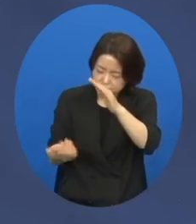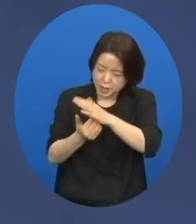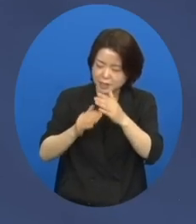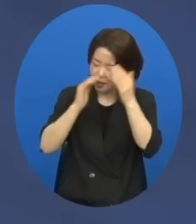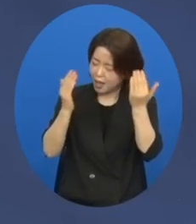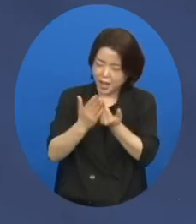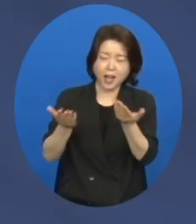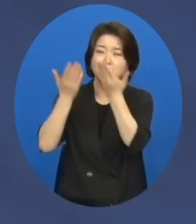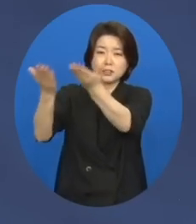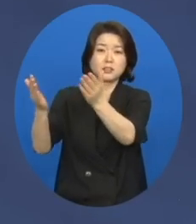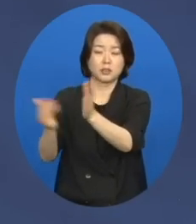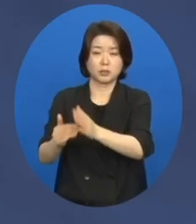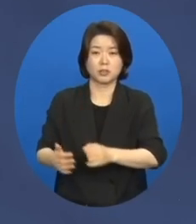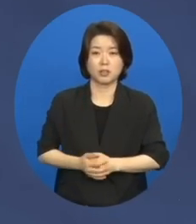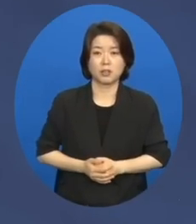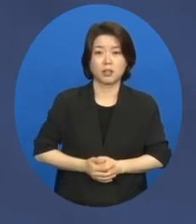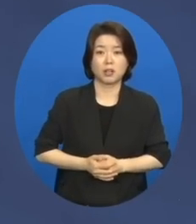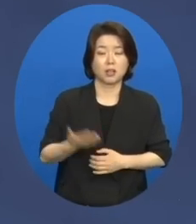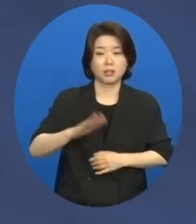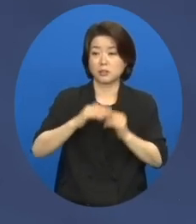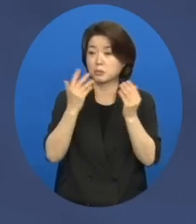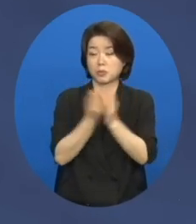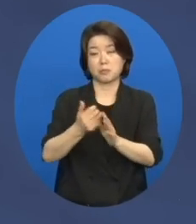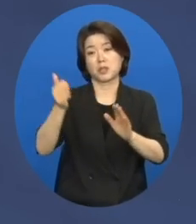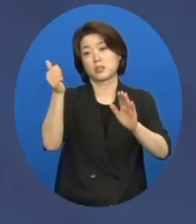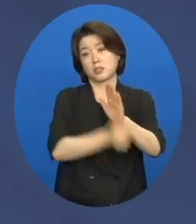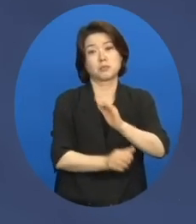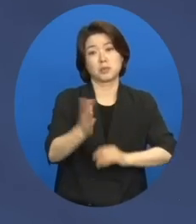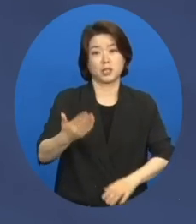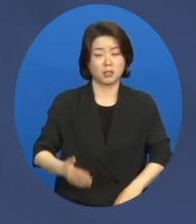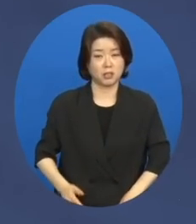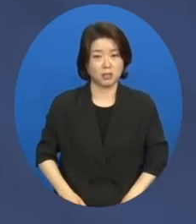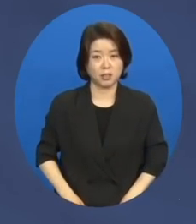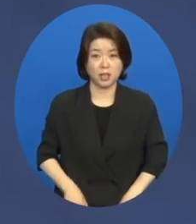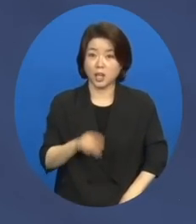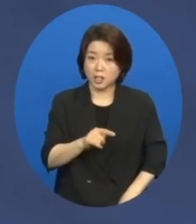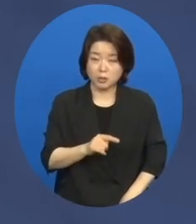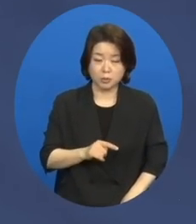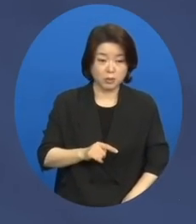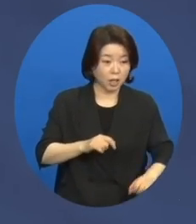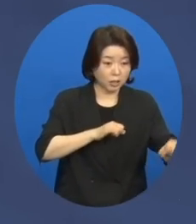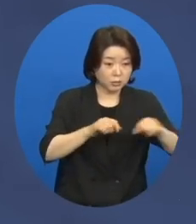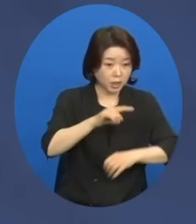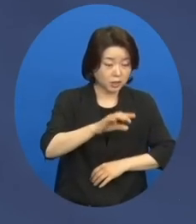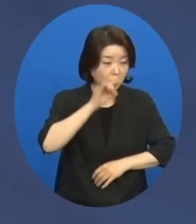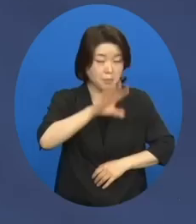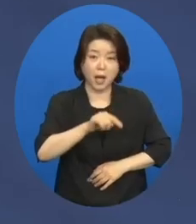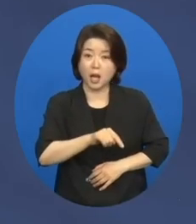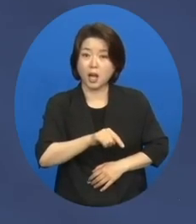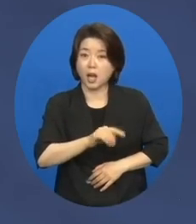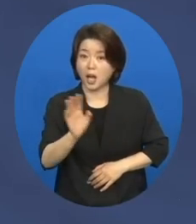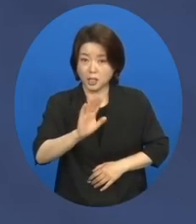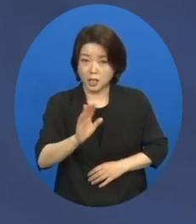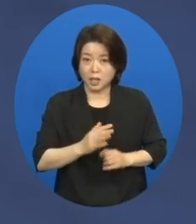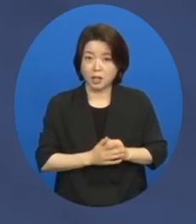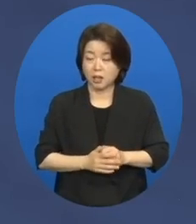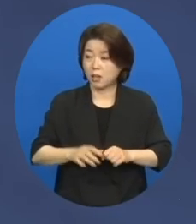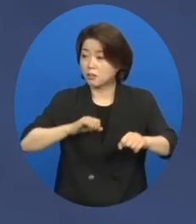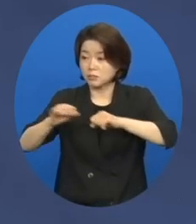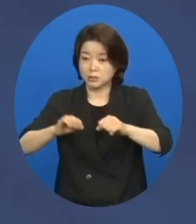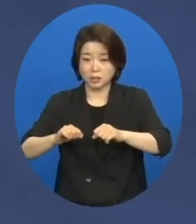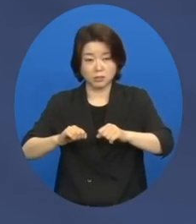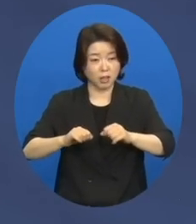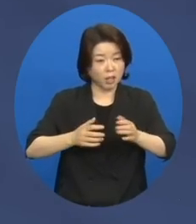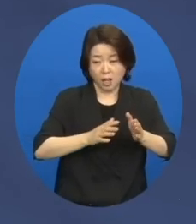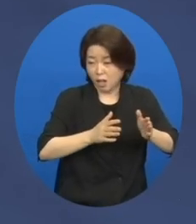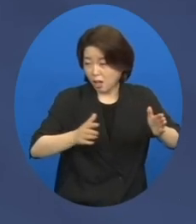드렸는데 완벽한 실패로 끝나고 그것도 이 사역 자체가 불가능한 게 아니라 사역은 한도 끝도 없이